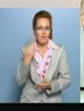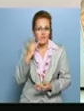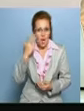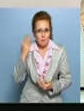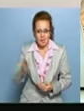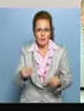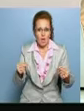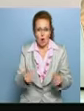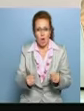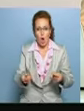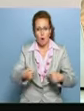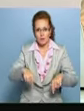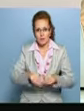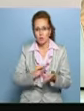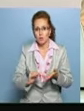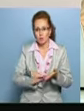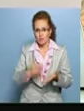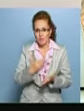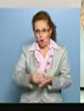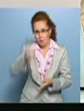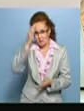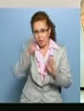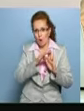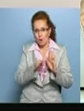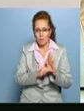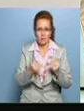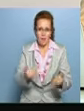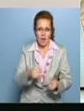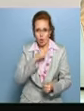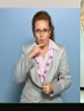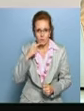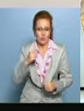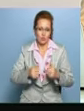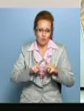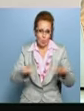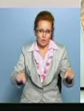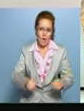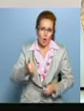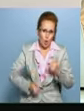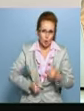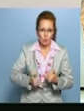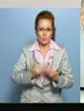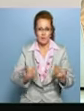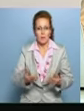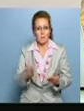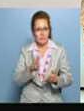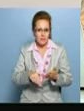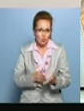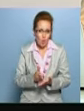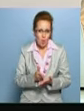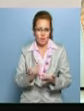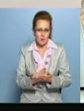организации пишут свои образова програ для российских школьников конкурсы Гранты стажировки ВС ли Так безоблачно и что за этим